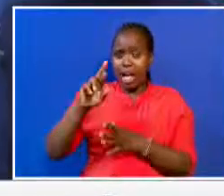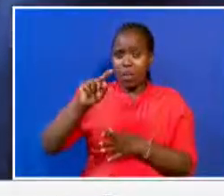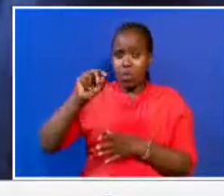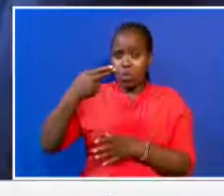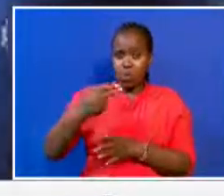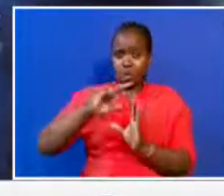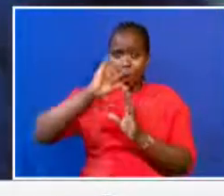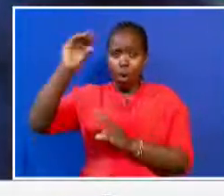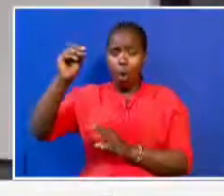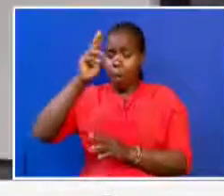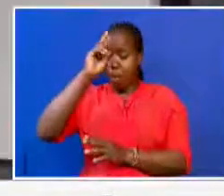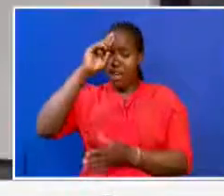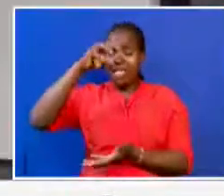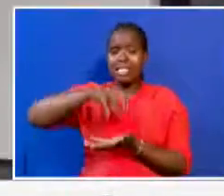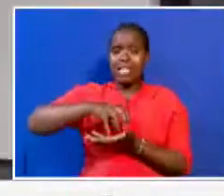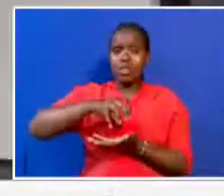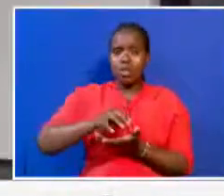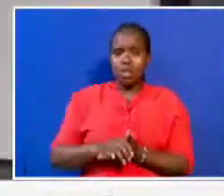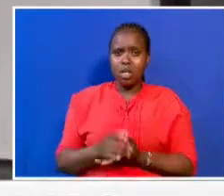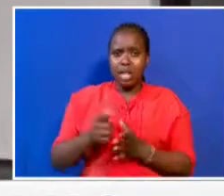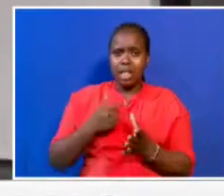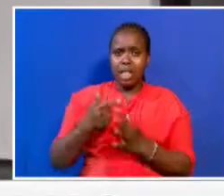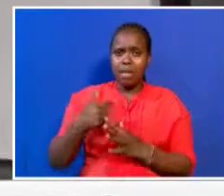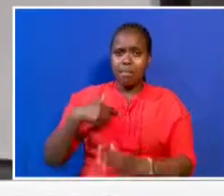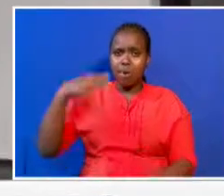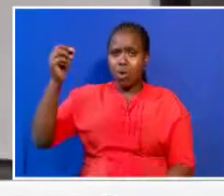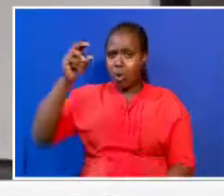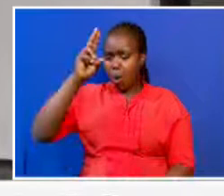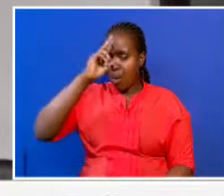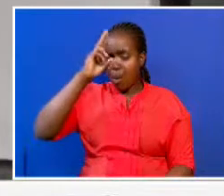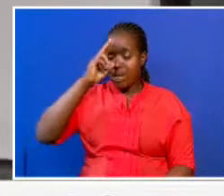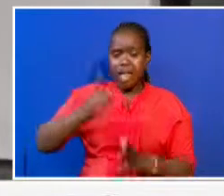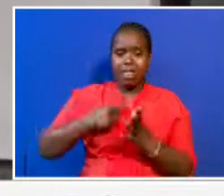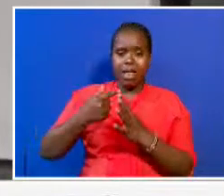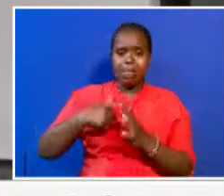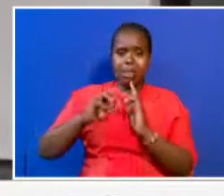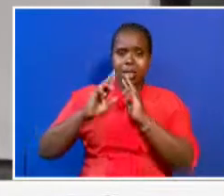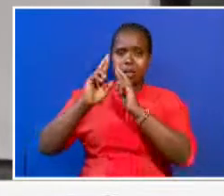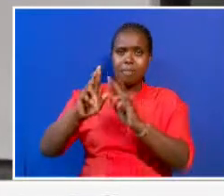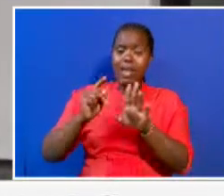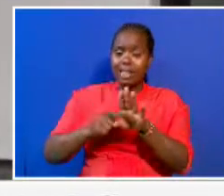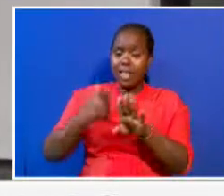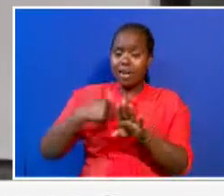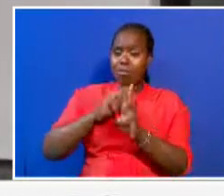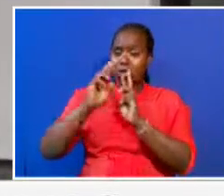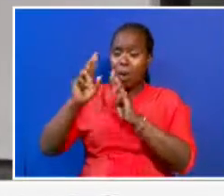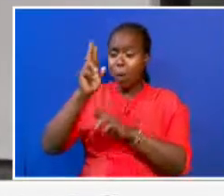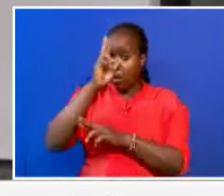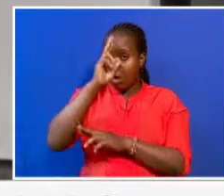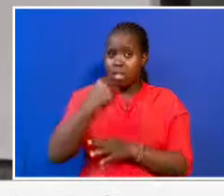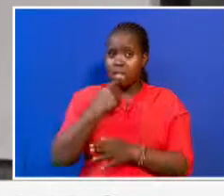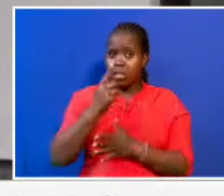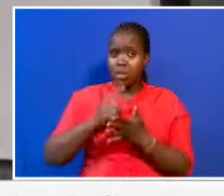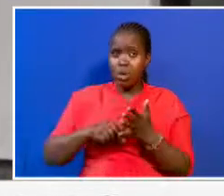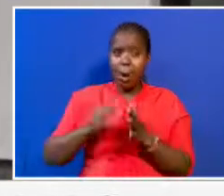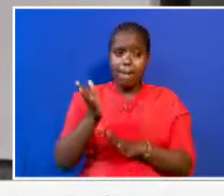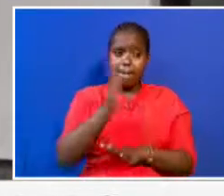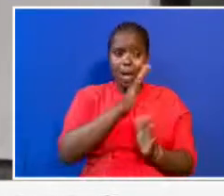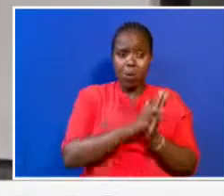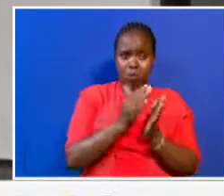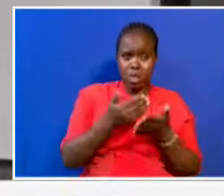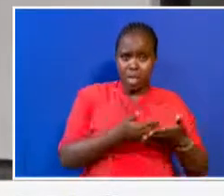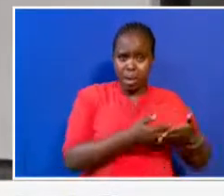kupiga ripoti kwa polisi. Tukaenda paka kwa polisi tukaripoti. Ule tuliripoti, polisi wakatuambia rudini tu na